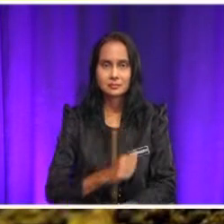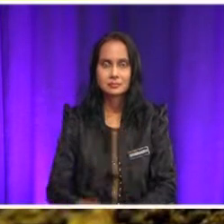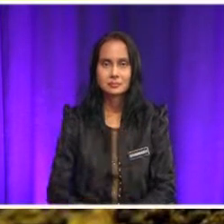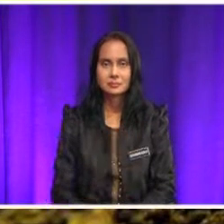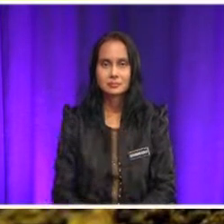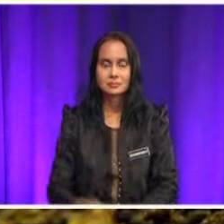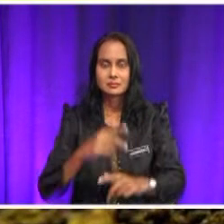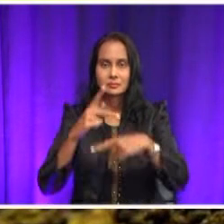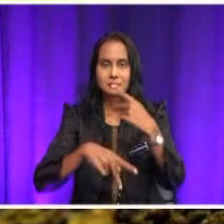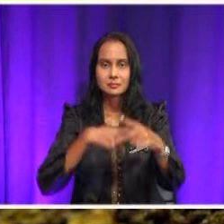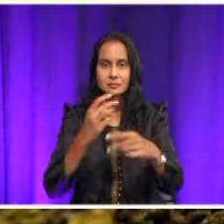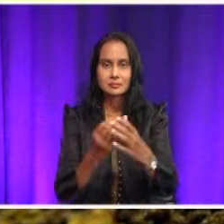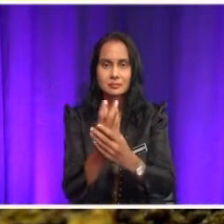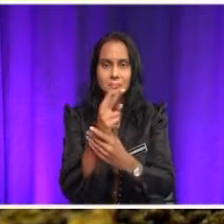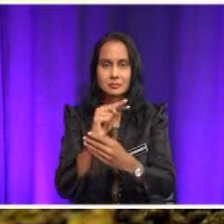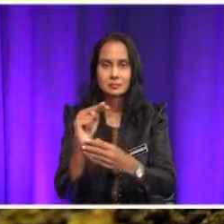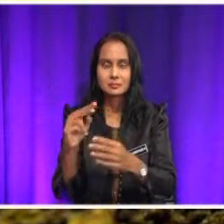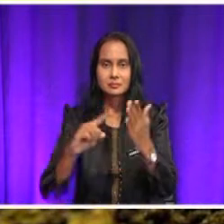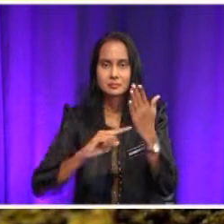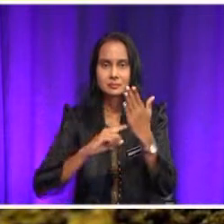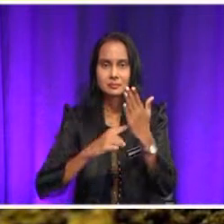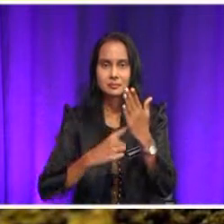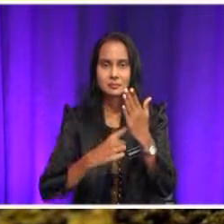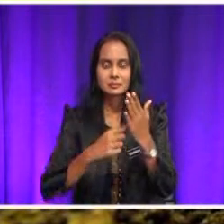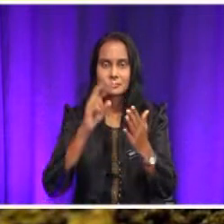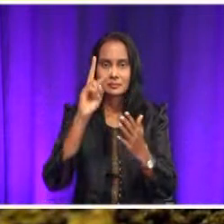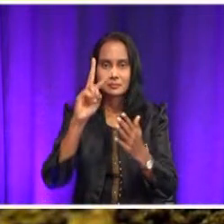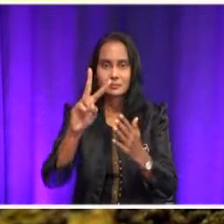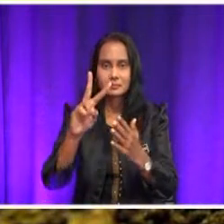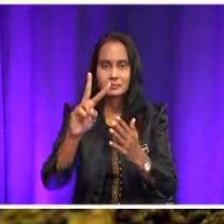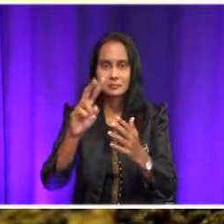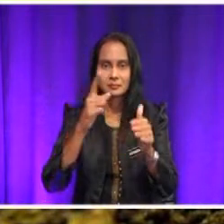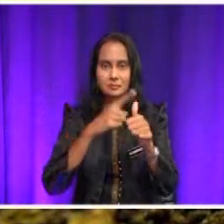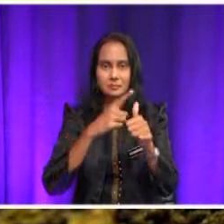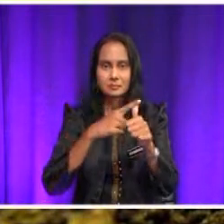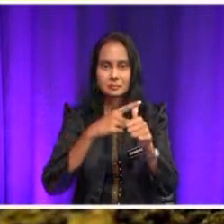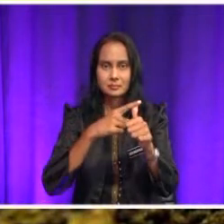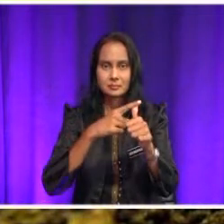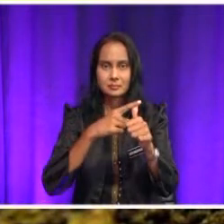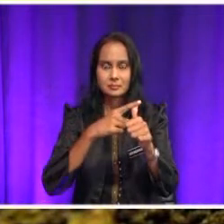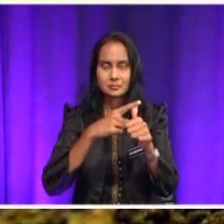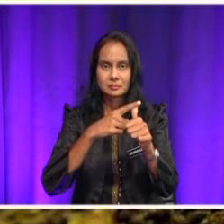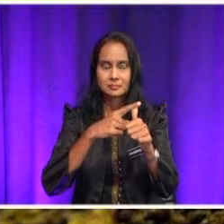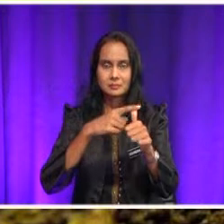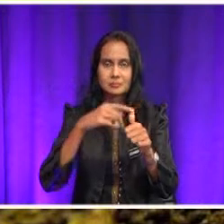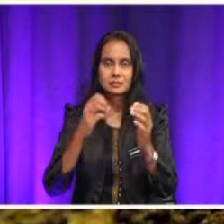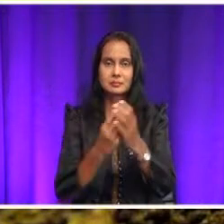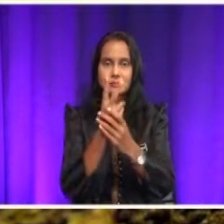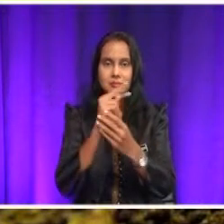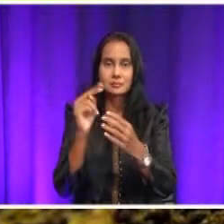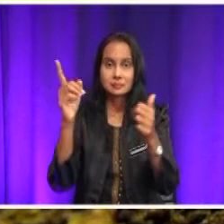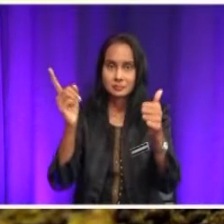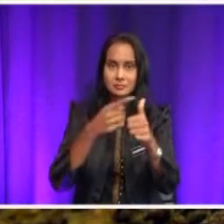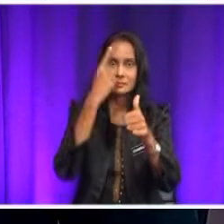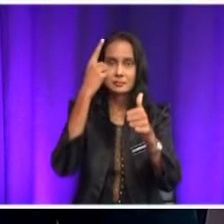proses pertumbuhan bermulia udara dalam dua keadaan satu namanya adalah pertumbuhan primer primer itu bermakna pertama